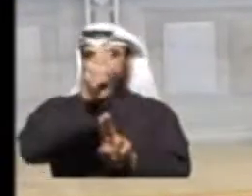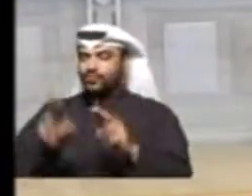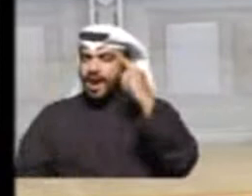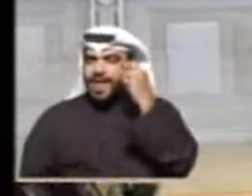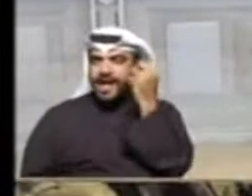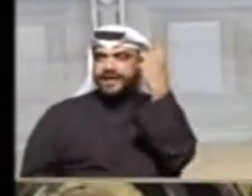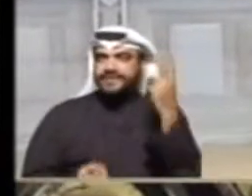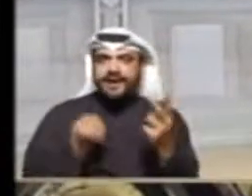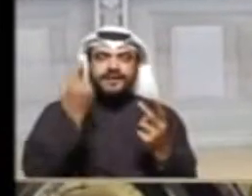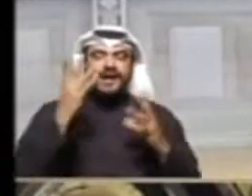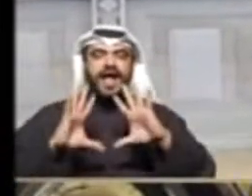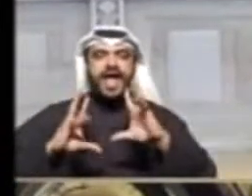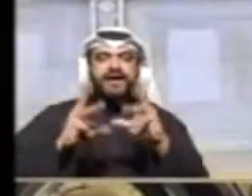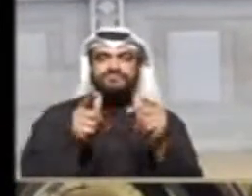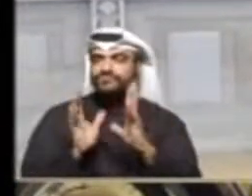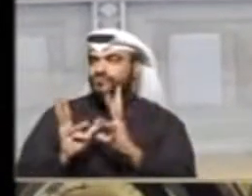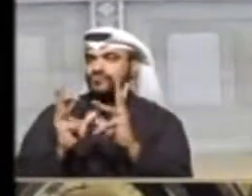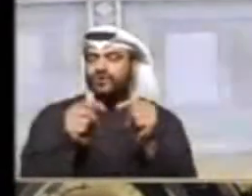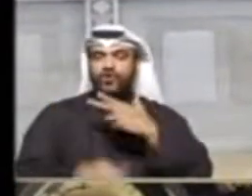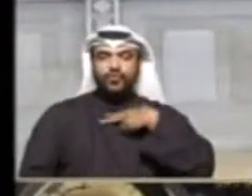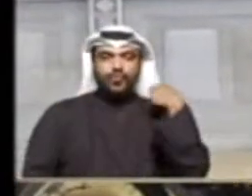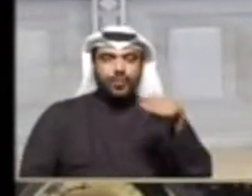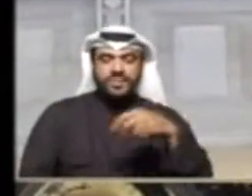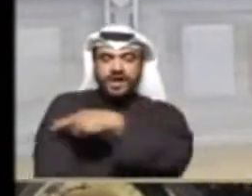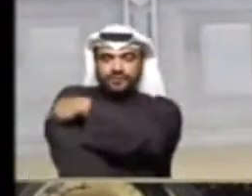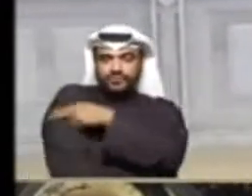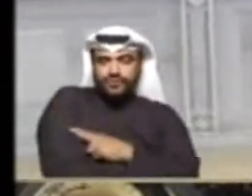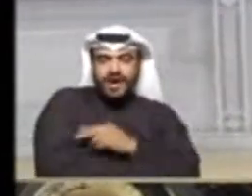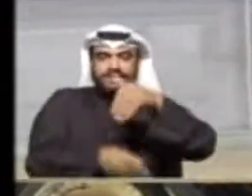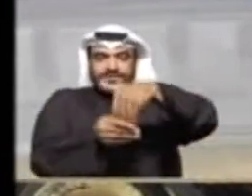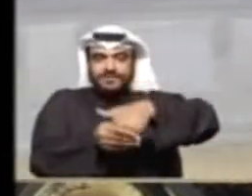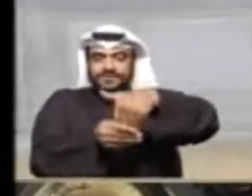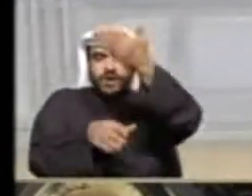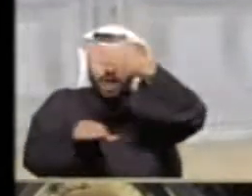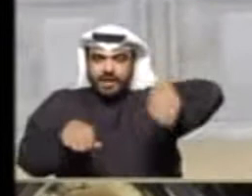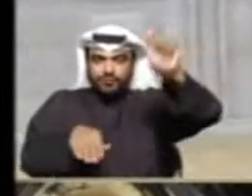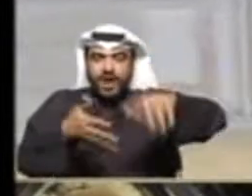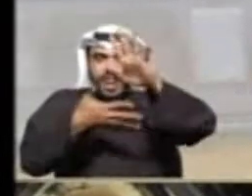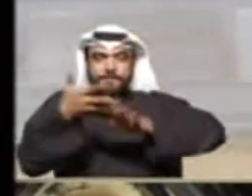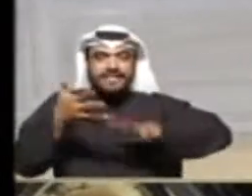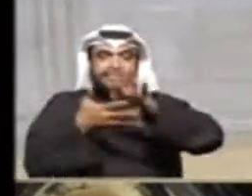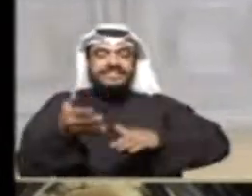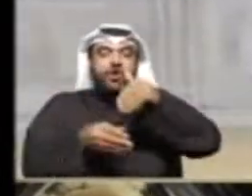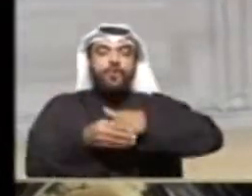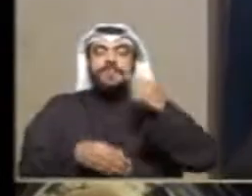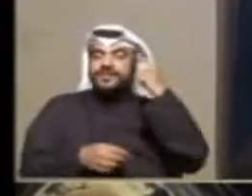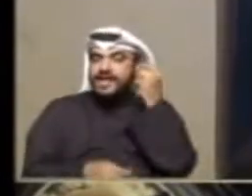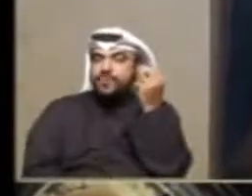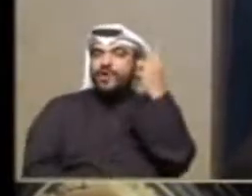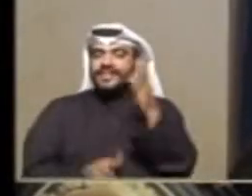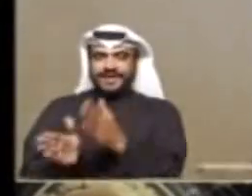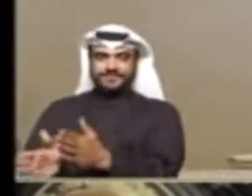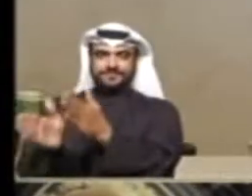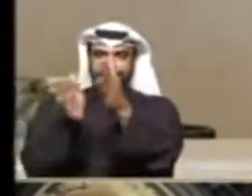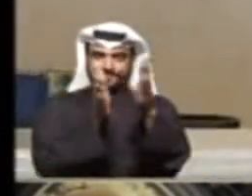والاقتراحات برغبة مقدمة من بعض الأعضاء، وكذلك الموضوعات المدرجة على جدول أعمال جلسة مجلس الأمة المقترحة. كما